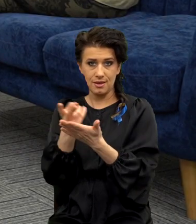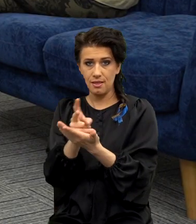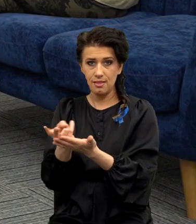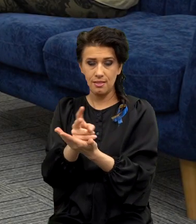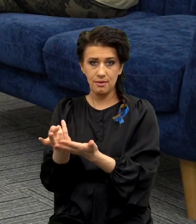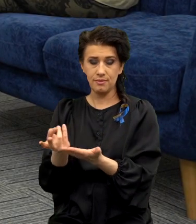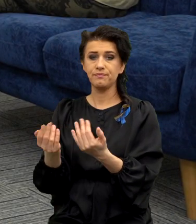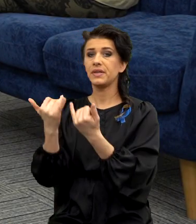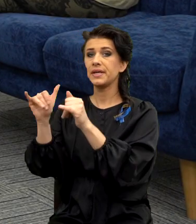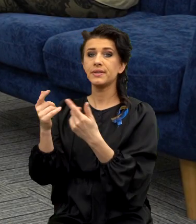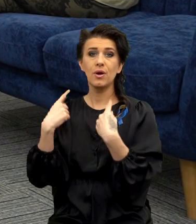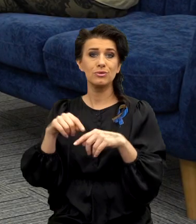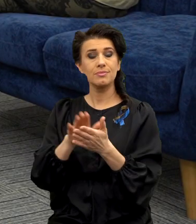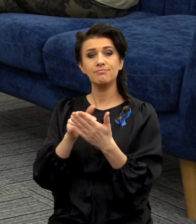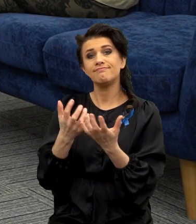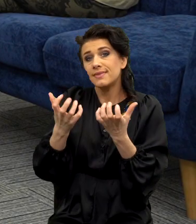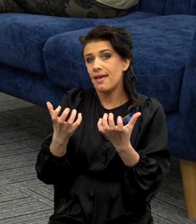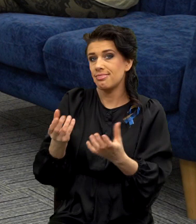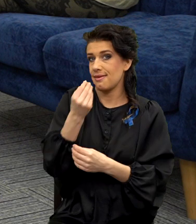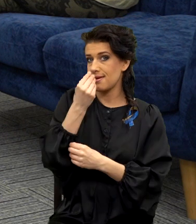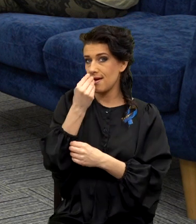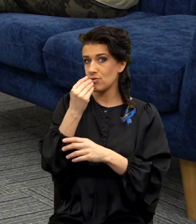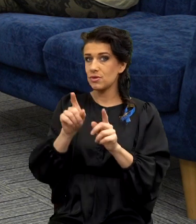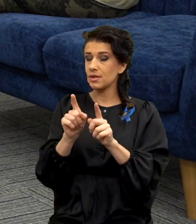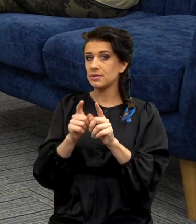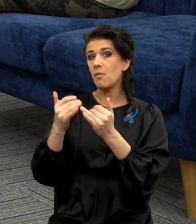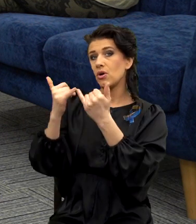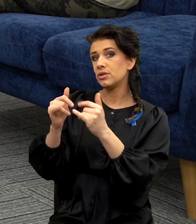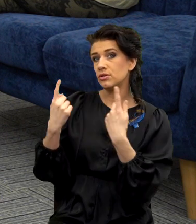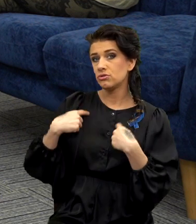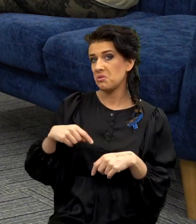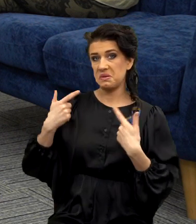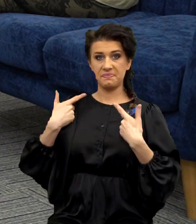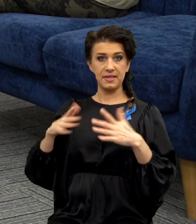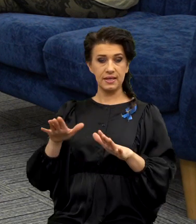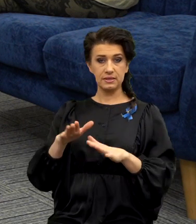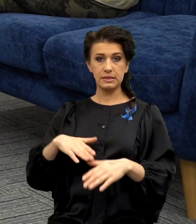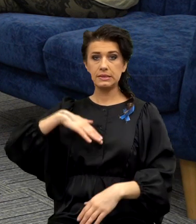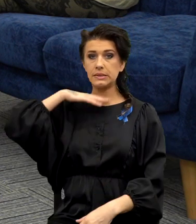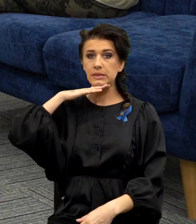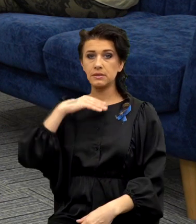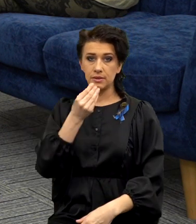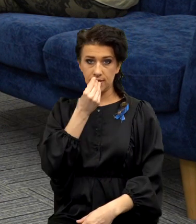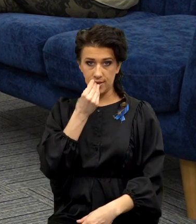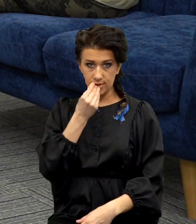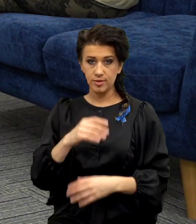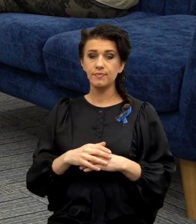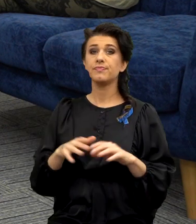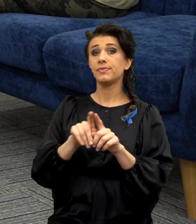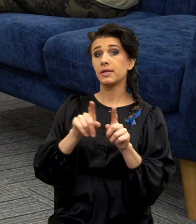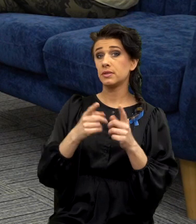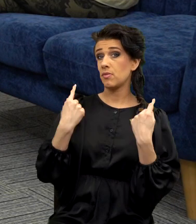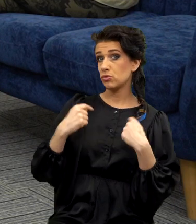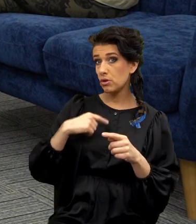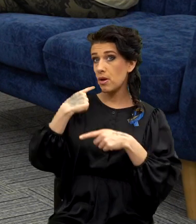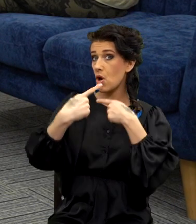będą chętnie na przykład jadły, a będą takie, które nie będą chciały jeść. Takie, które będą chciały opowiadać